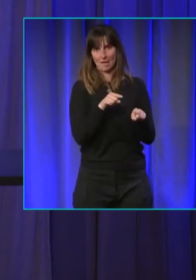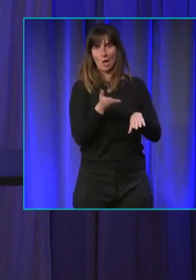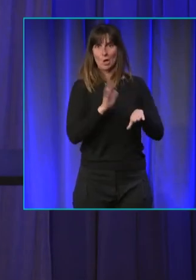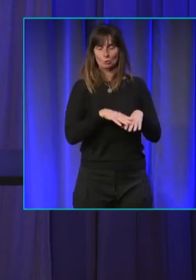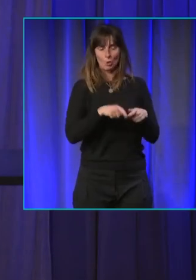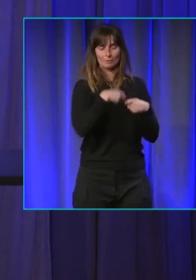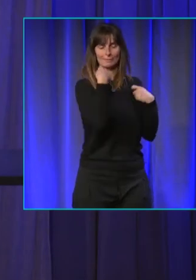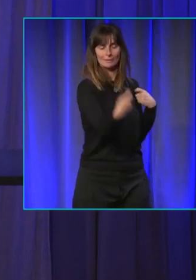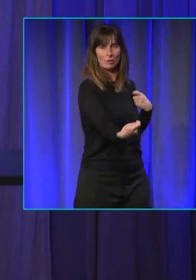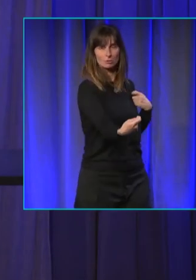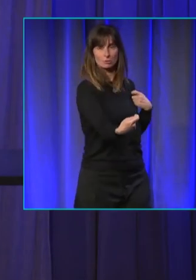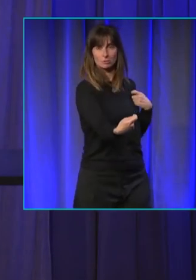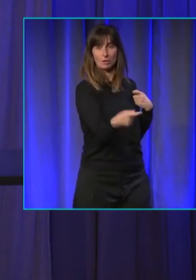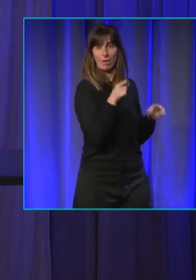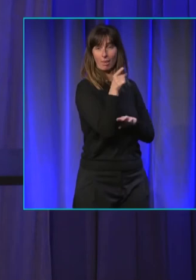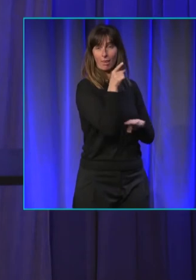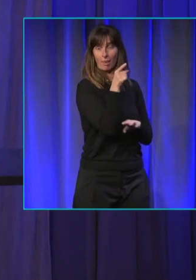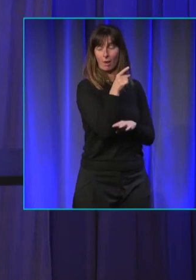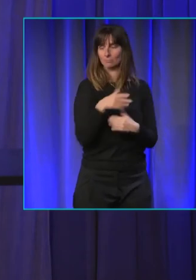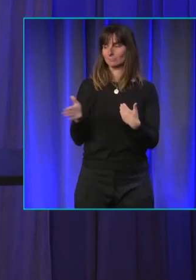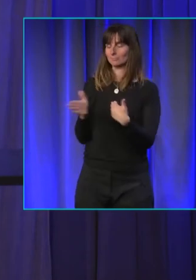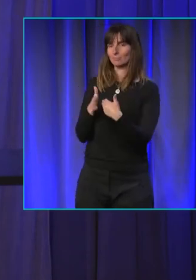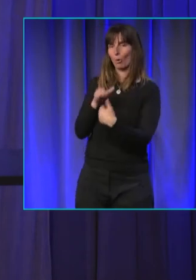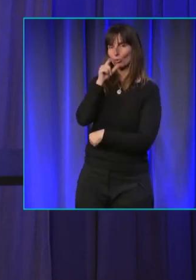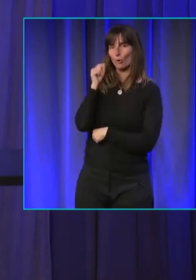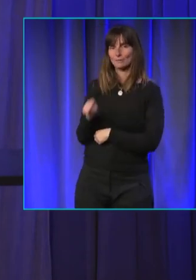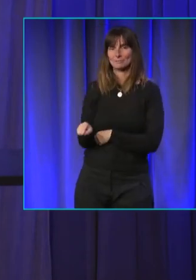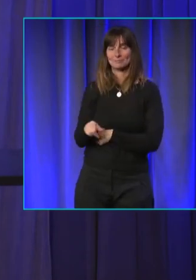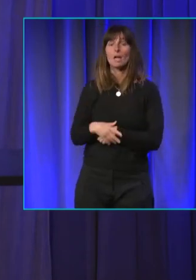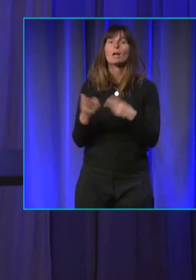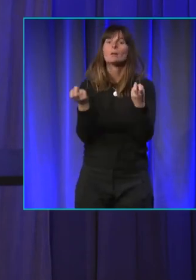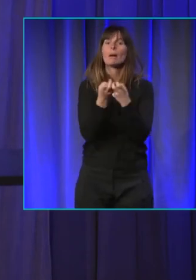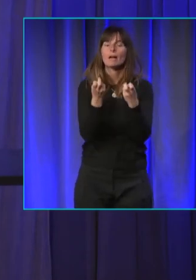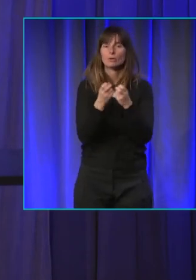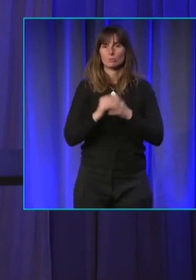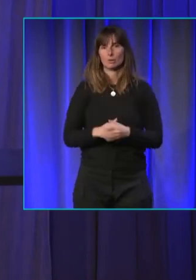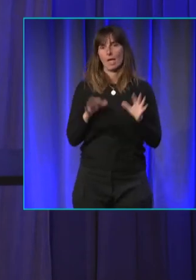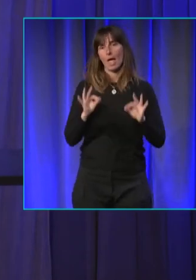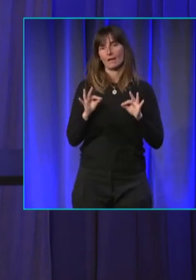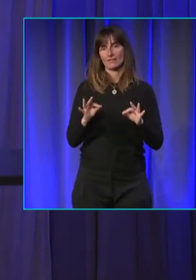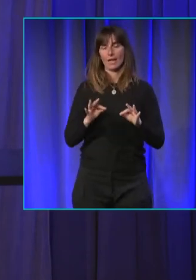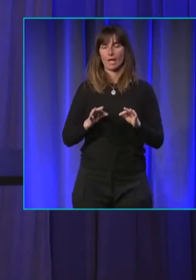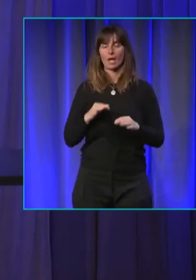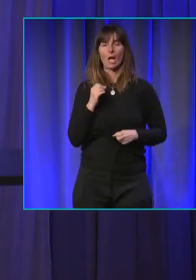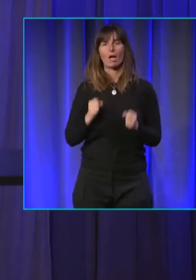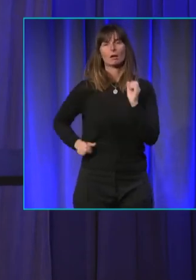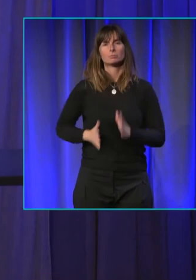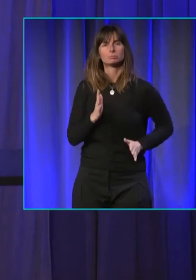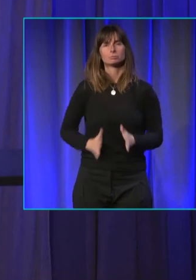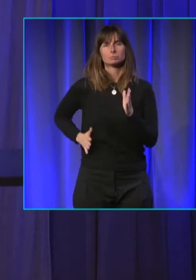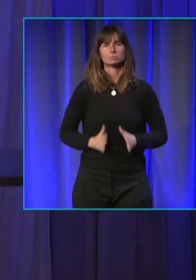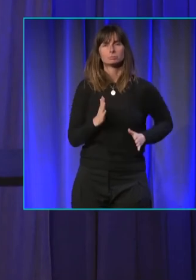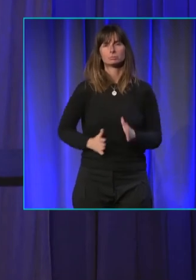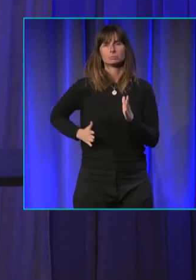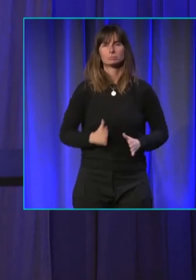se rapprochent des hommes. Il suffit de regarder sur marathon. Sur marathon, le record du monde sur marathon, c'est Paula